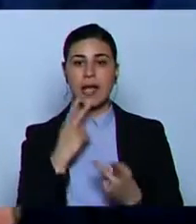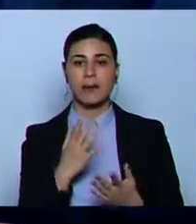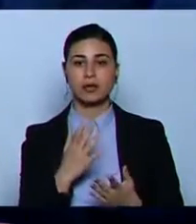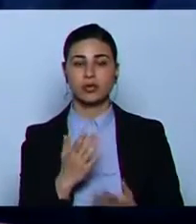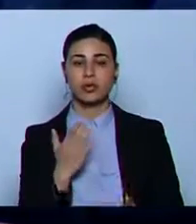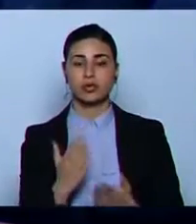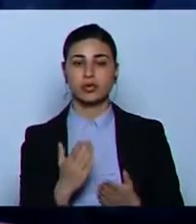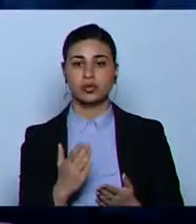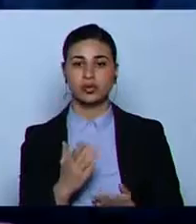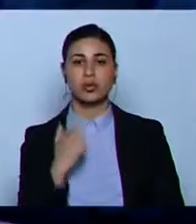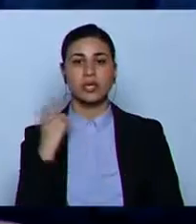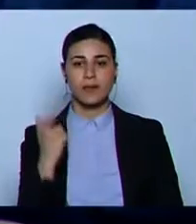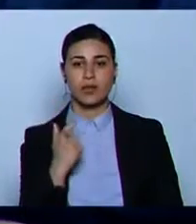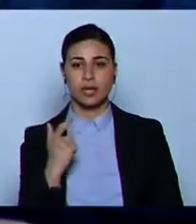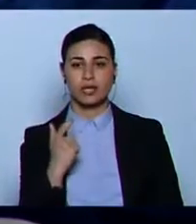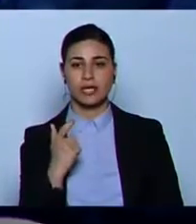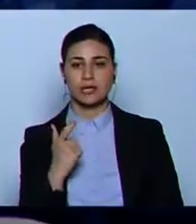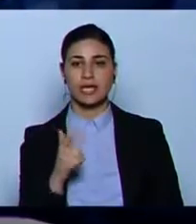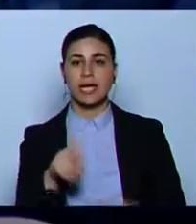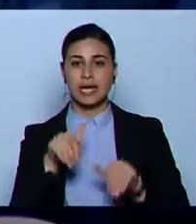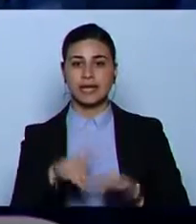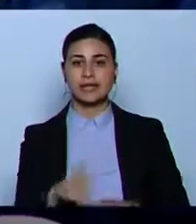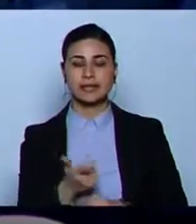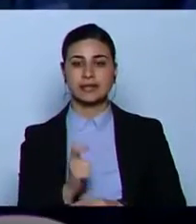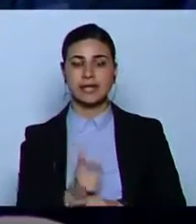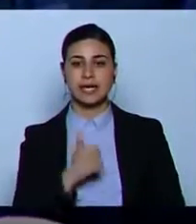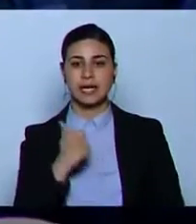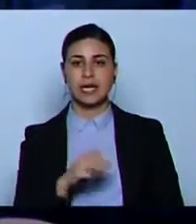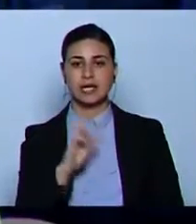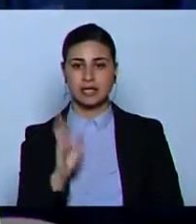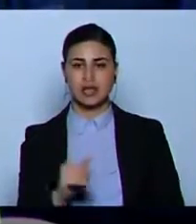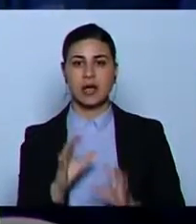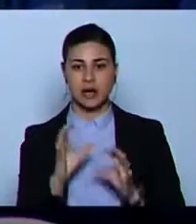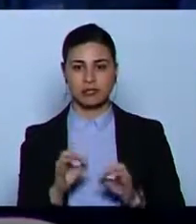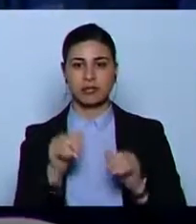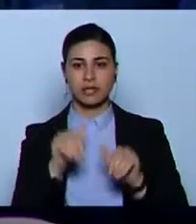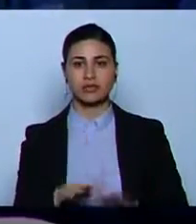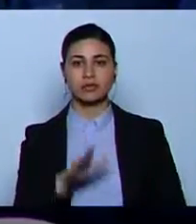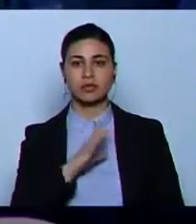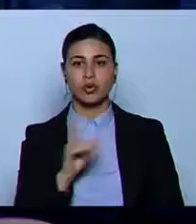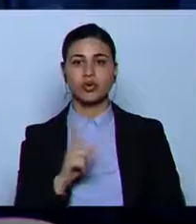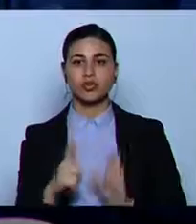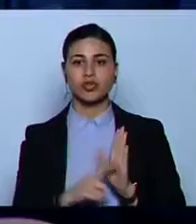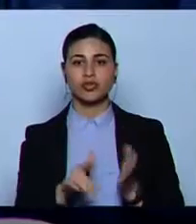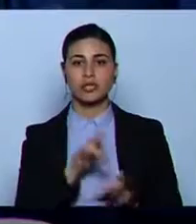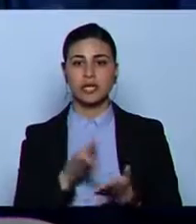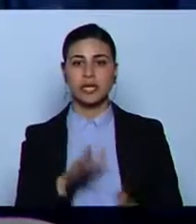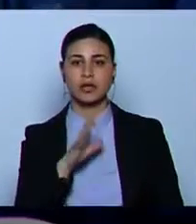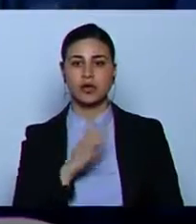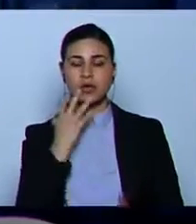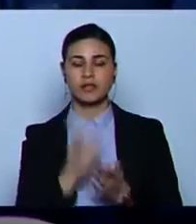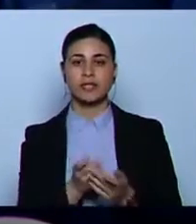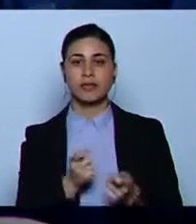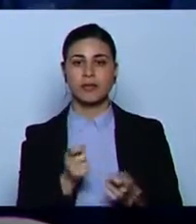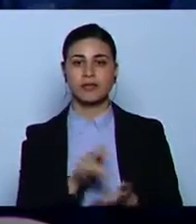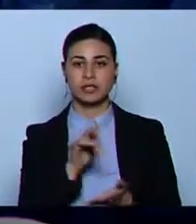ეფექტურობაზე თუ დემოკრატიაზე, გადაწყდა ძალიან კარგად და მწყობრად გადაწყდა ის, რომ შვიდი ქალაქი გახდა თვითმმართველი